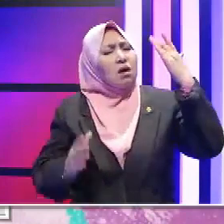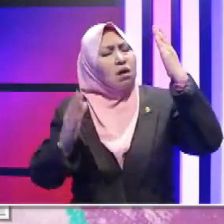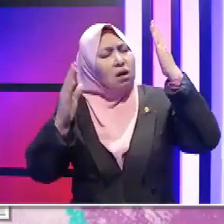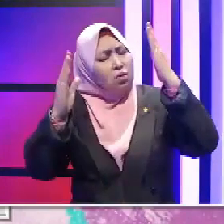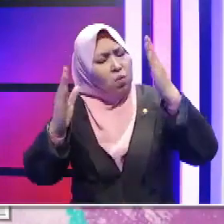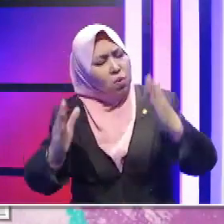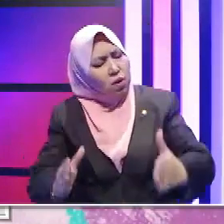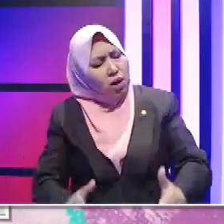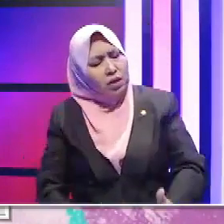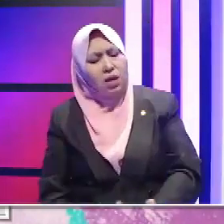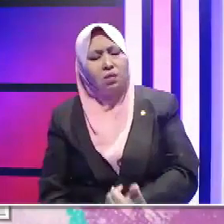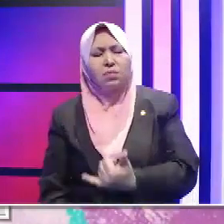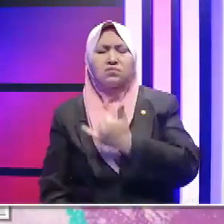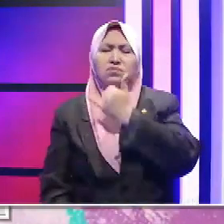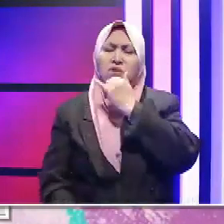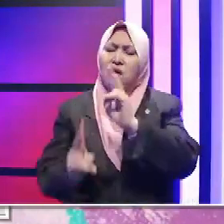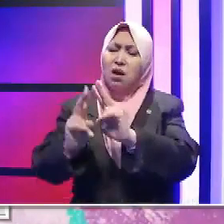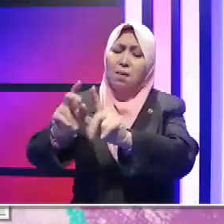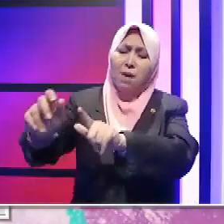Ashraf